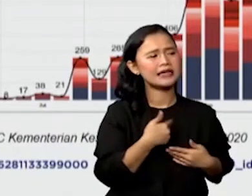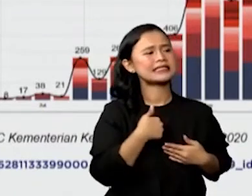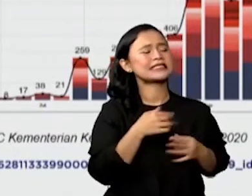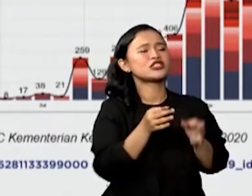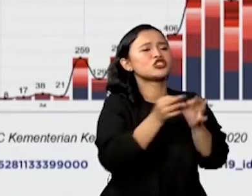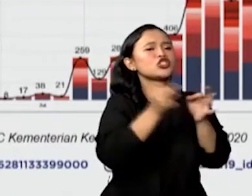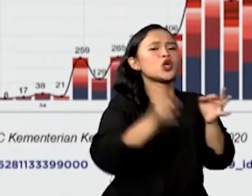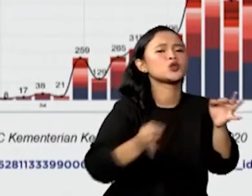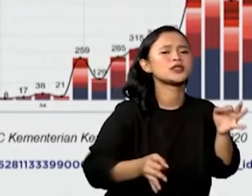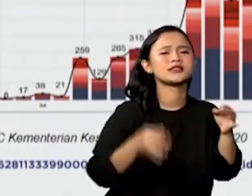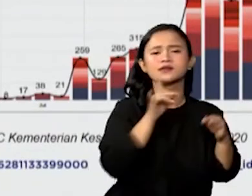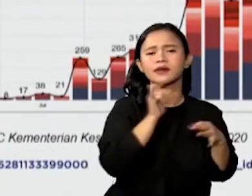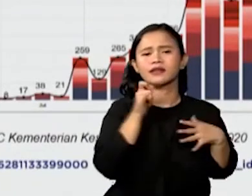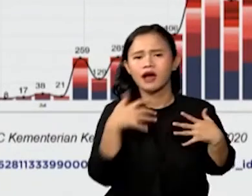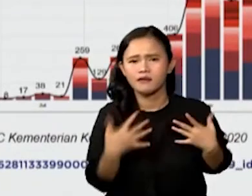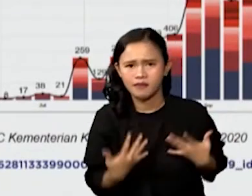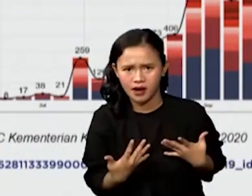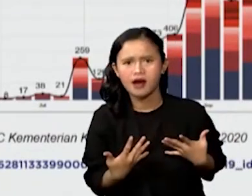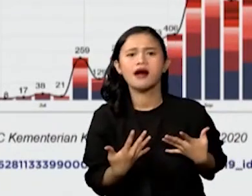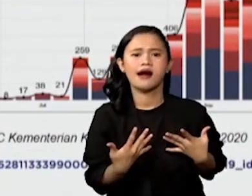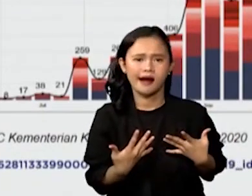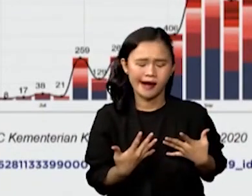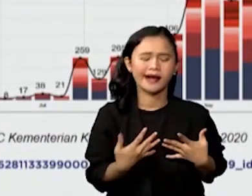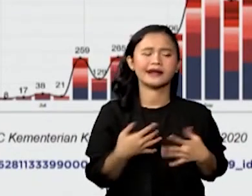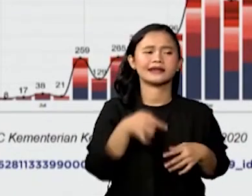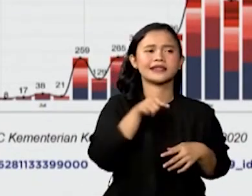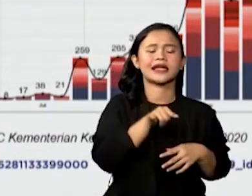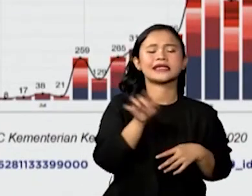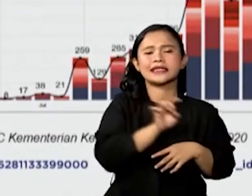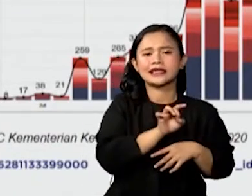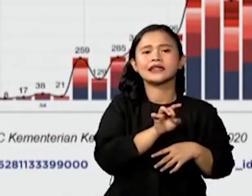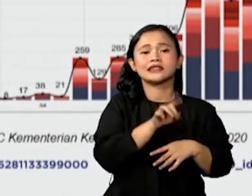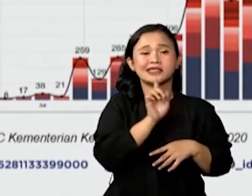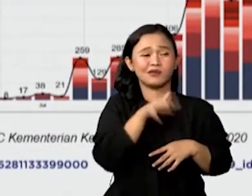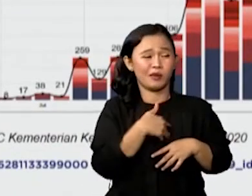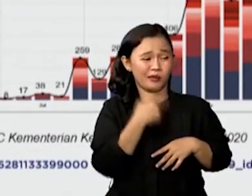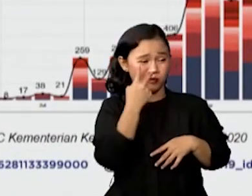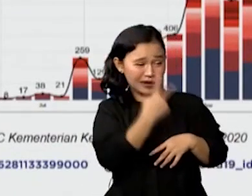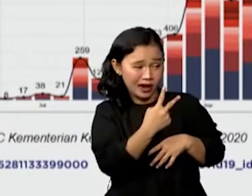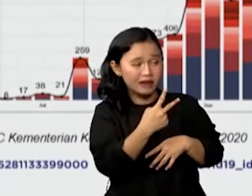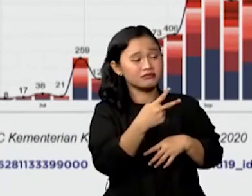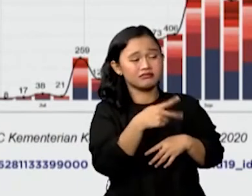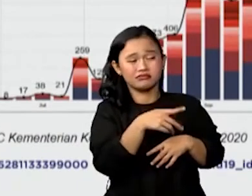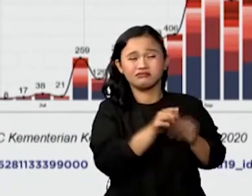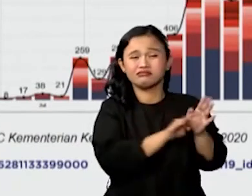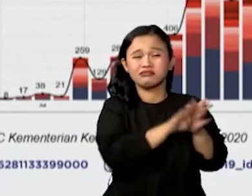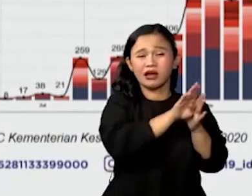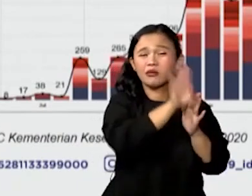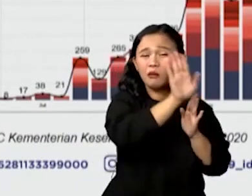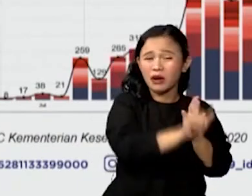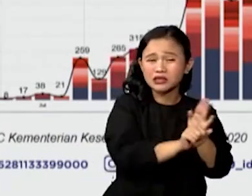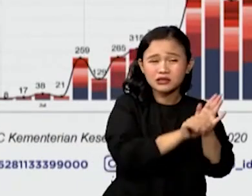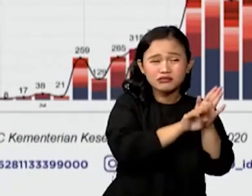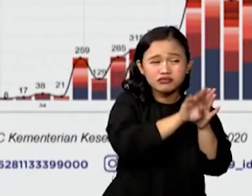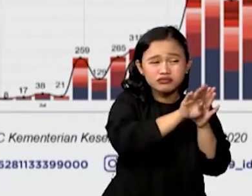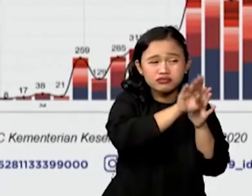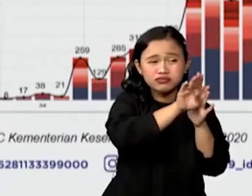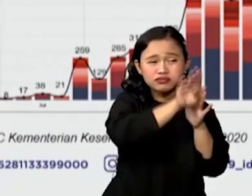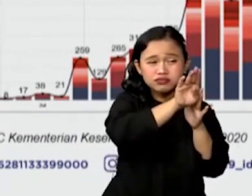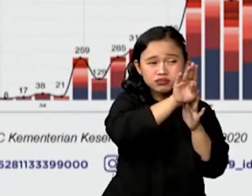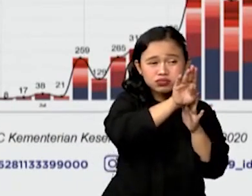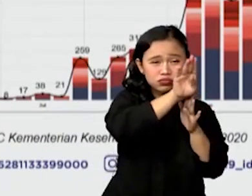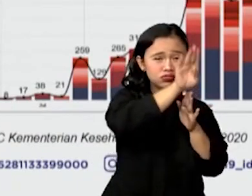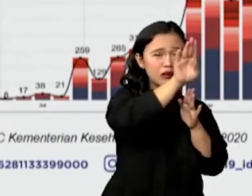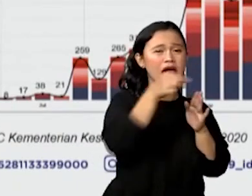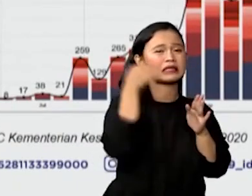untuk penanganan dan pengendalian kasus. Nah, terakhir masih naik, meskipun kenaikan di pekan terakhir tidak terlalu tinggi, namun kurvanya memang masih